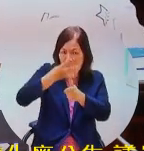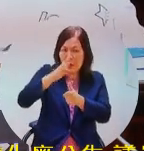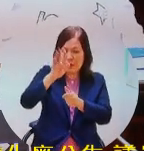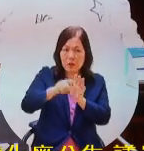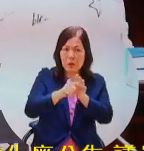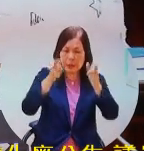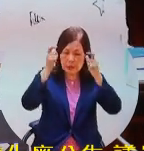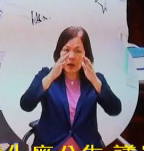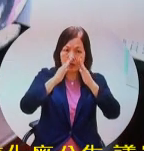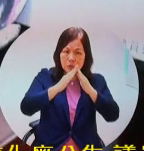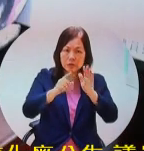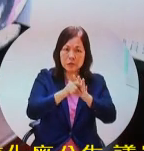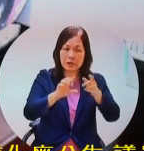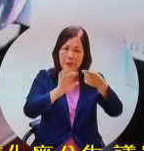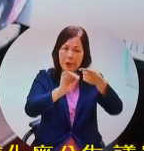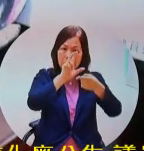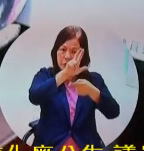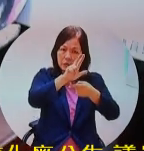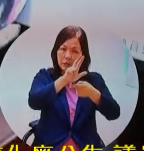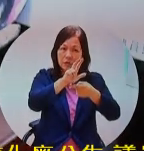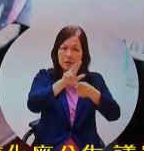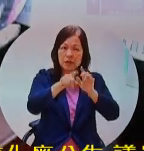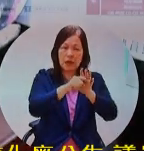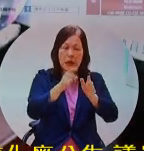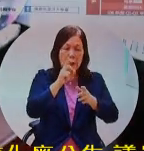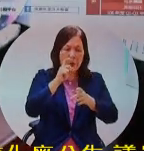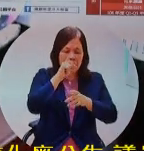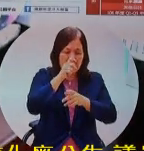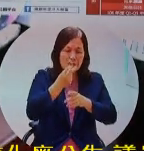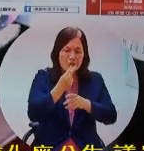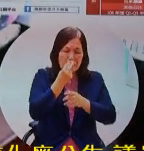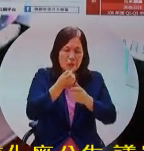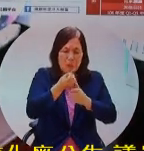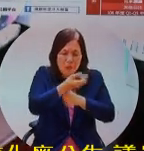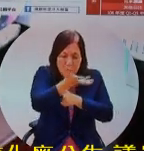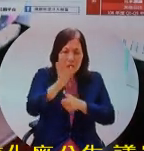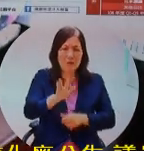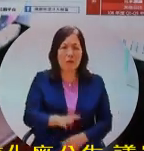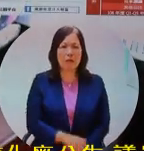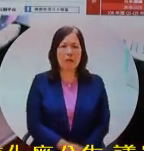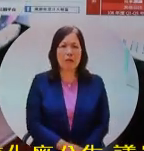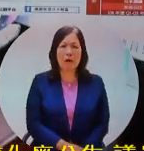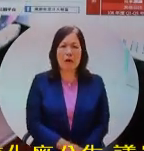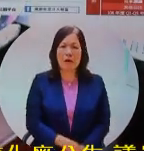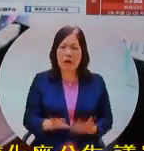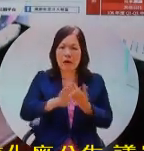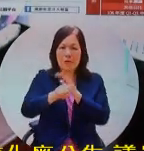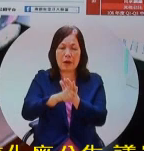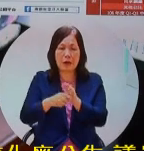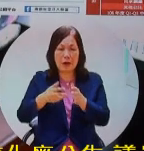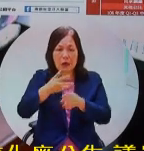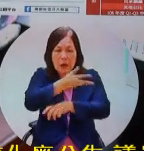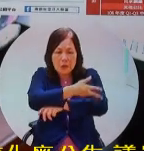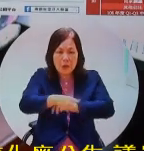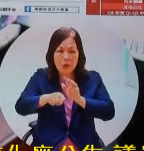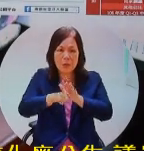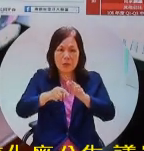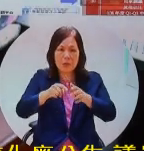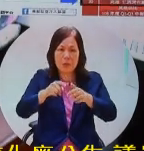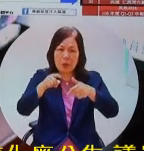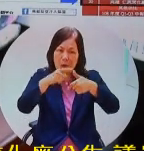是7% 的空排放量，戴永浩的部分。那李永浩的部分哦，请下一张。